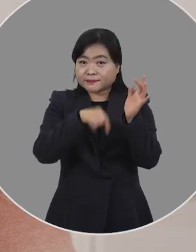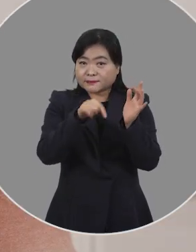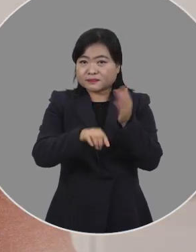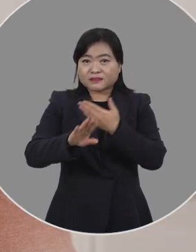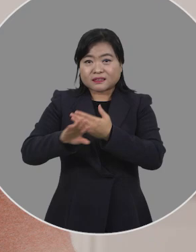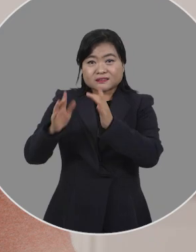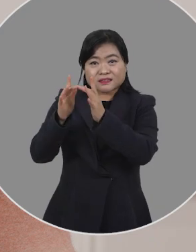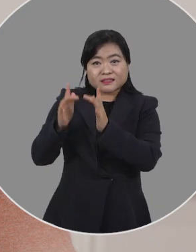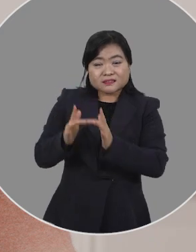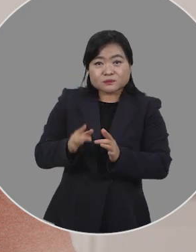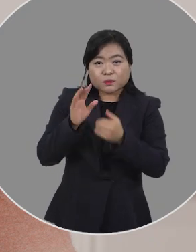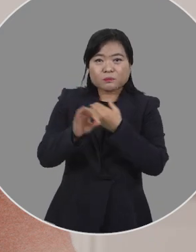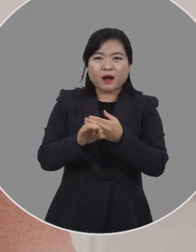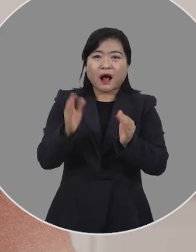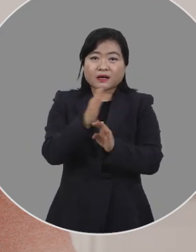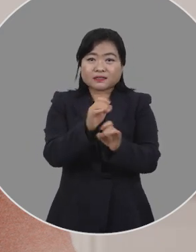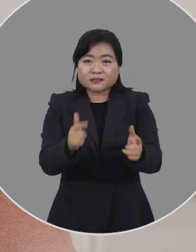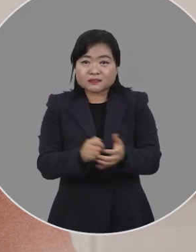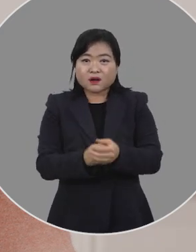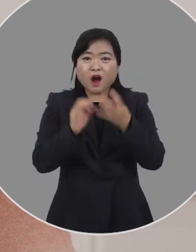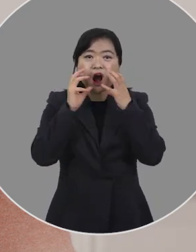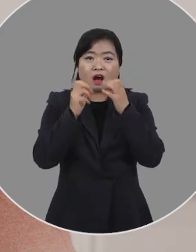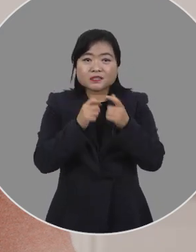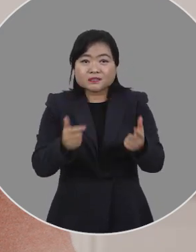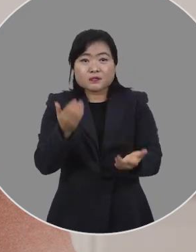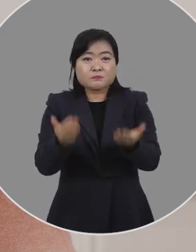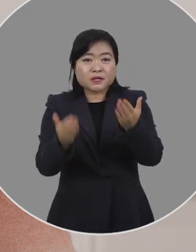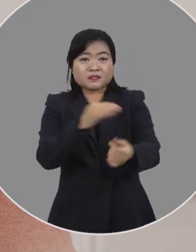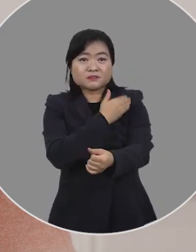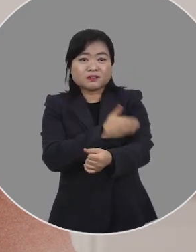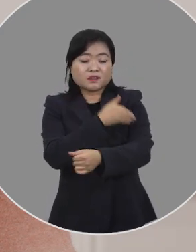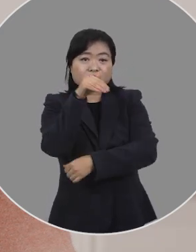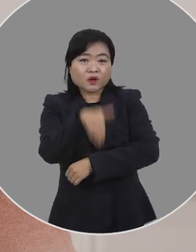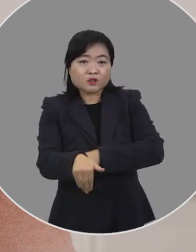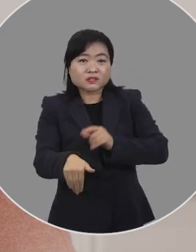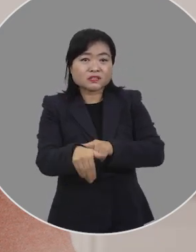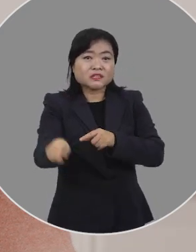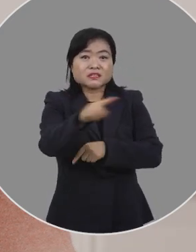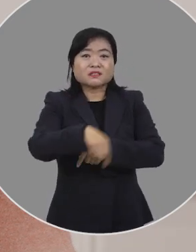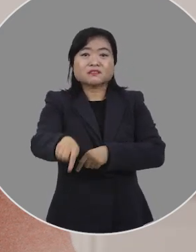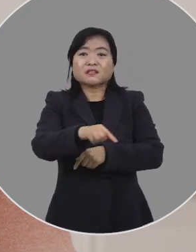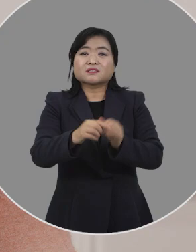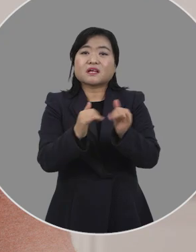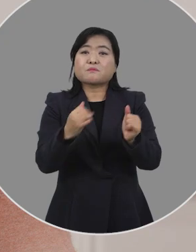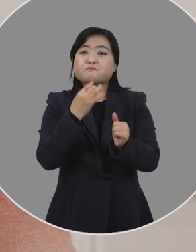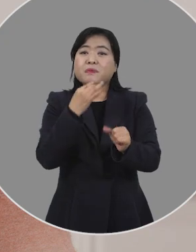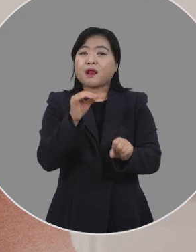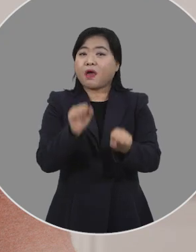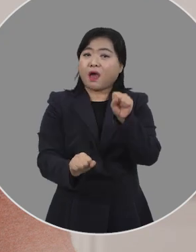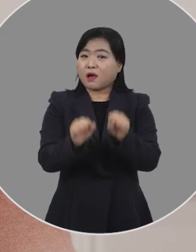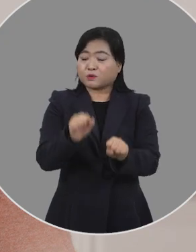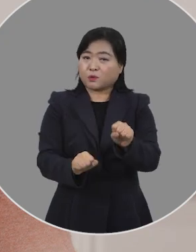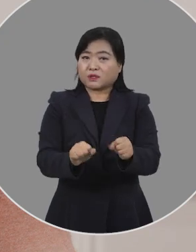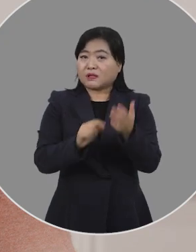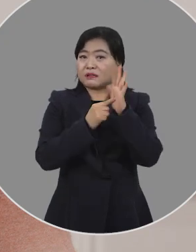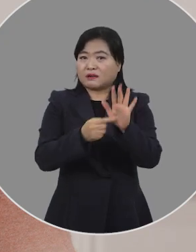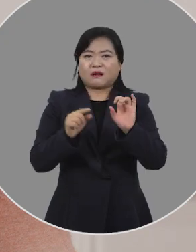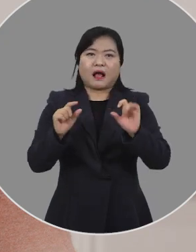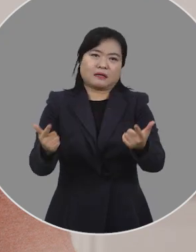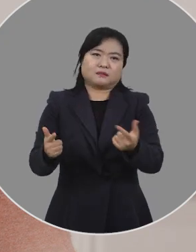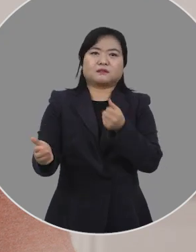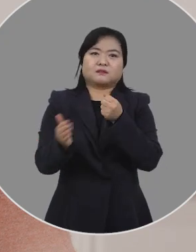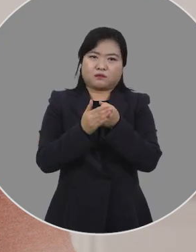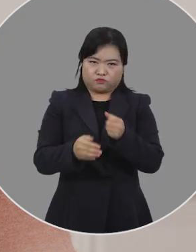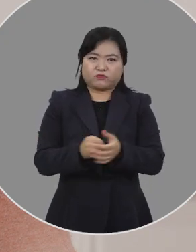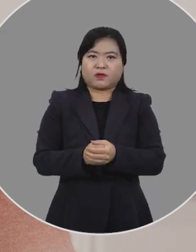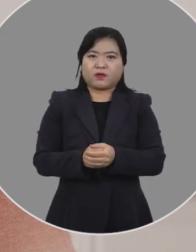아니면 다른 사이트들에서 사실은 이게 학생들, 어린이들 판단 능력이 떨어지는 이제 이런 사람들만 그런 행동을 보이는 게 아니기